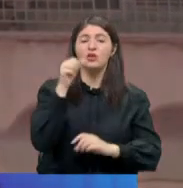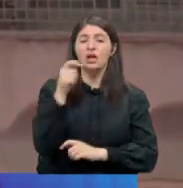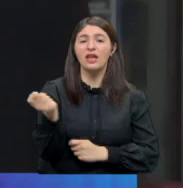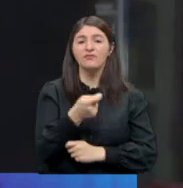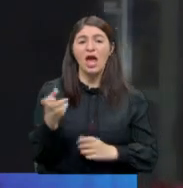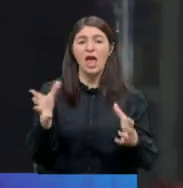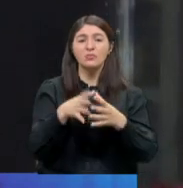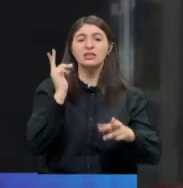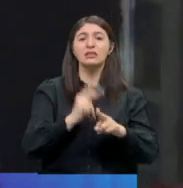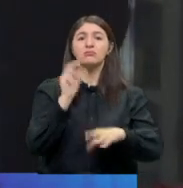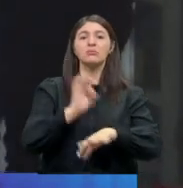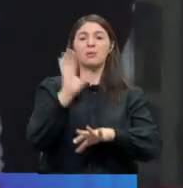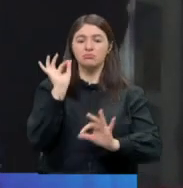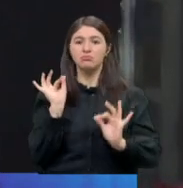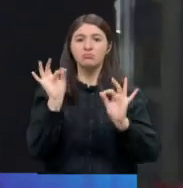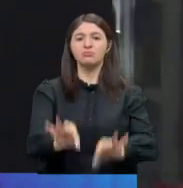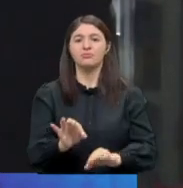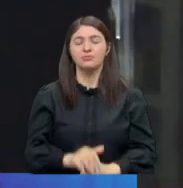İtfaiye ekipleri bölgeye zamanında ulaştı.